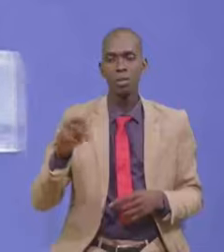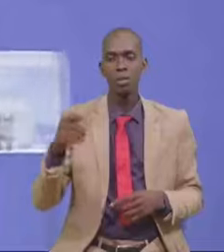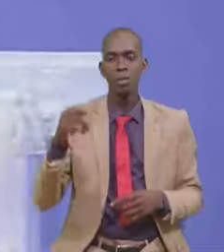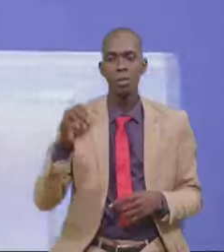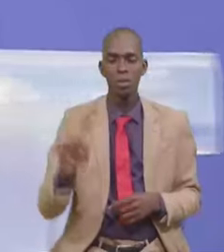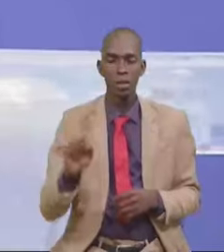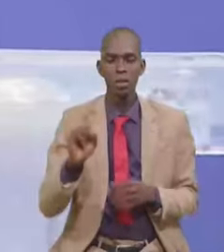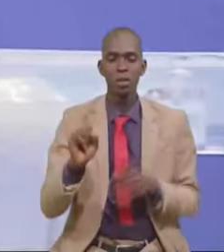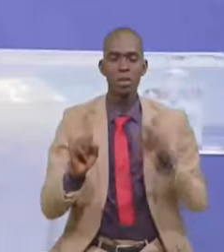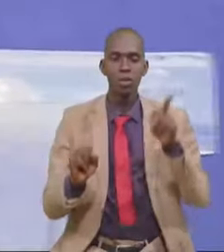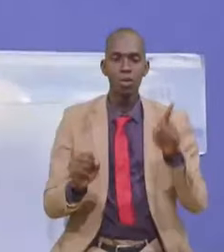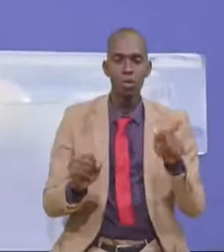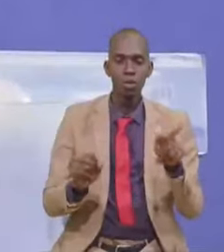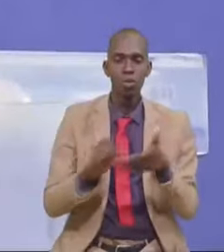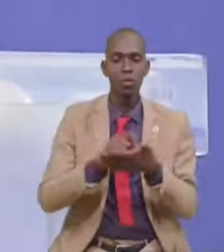verset 20.